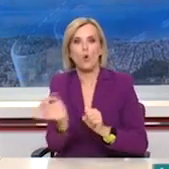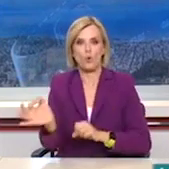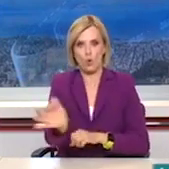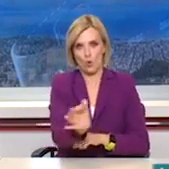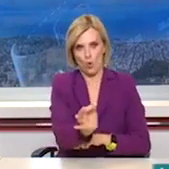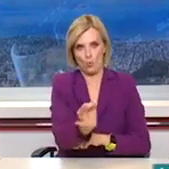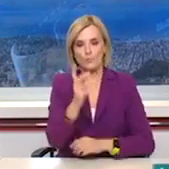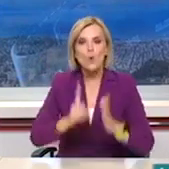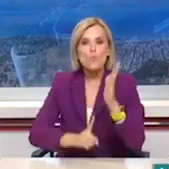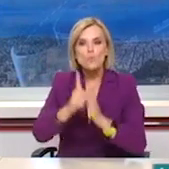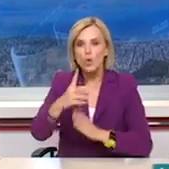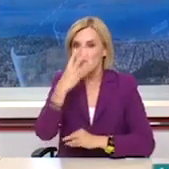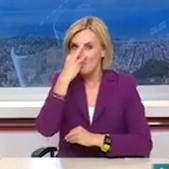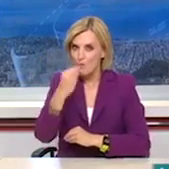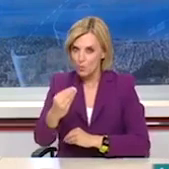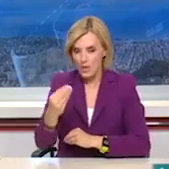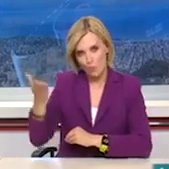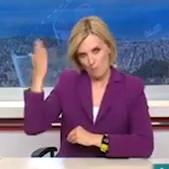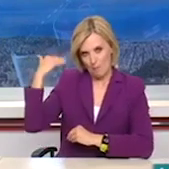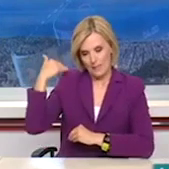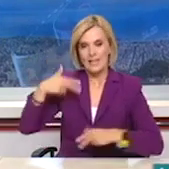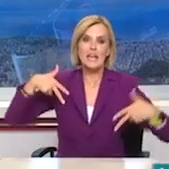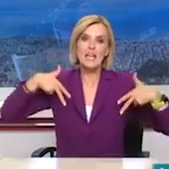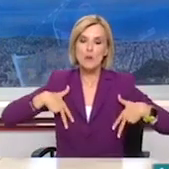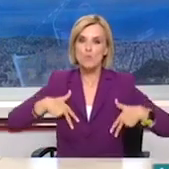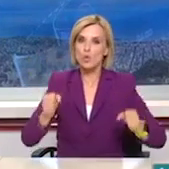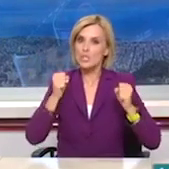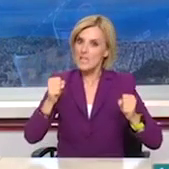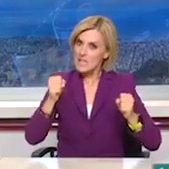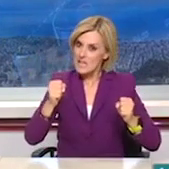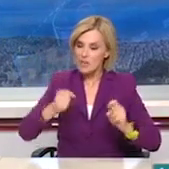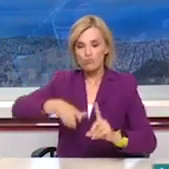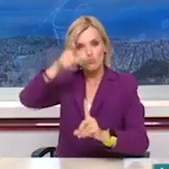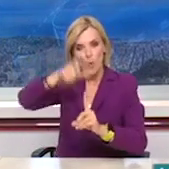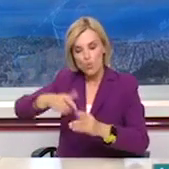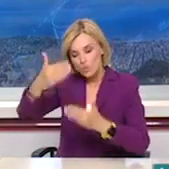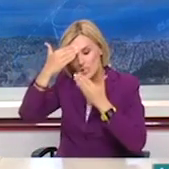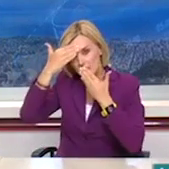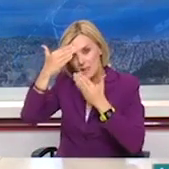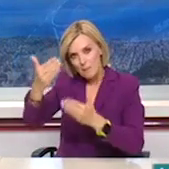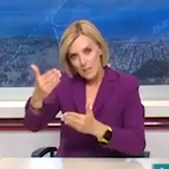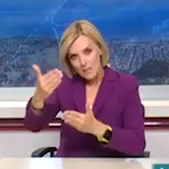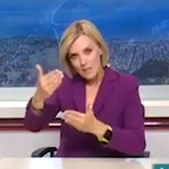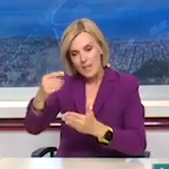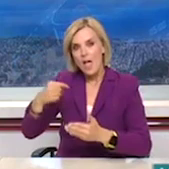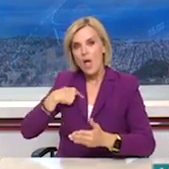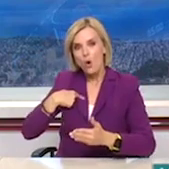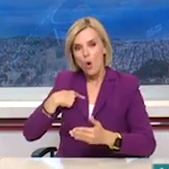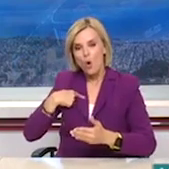Από την 1η Φεβρουαρίου, ο Υπουργός Υγείας Βασίλης Κικίλιας μου έκανε την τιμή και με όρισε εκπρόσωπο του Υπουργείου για το νέο